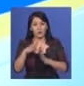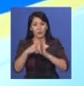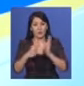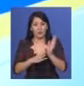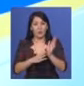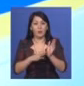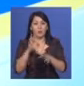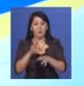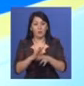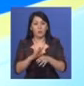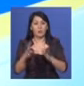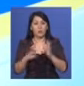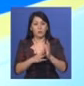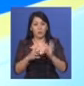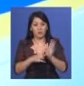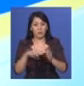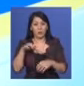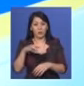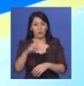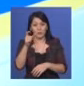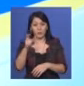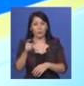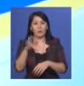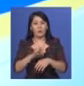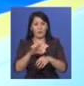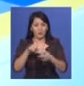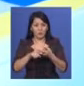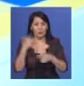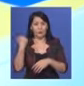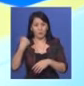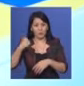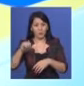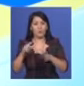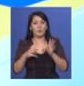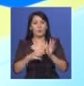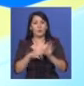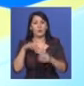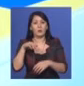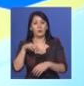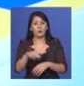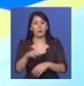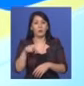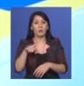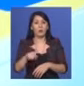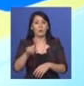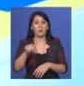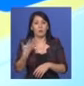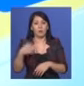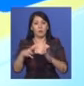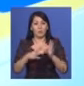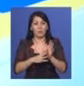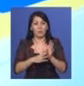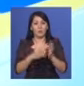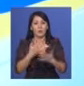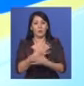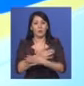Ковид жұқтырғандардың жалпы саны 97 мыңға жуықтап қалды. Вирусты жеңіп жазылғандар 70 мыңнан асса,